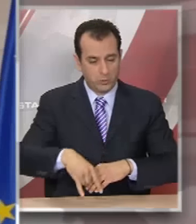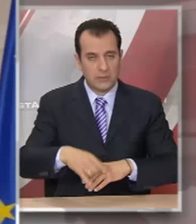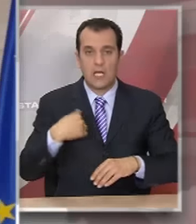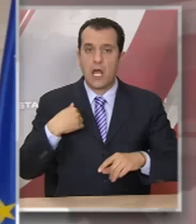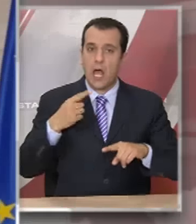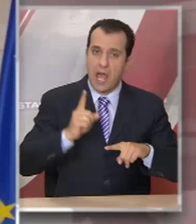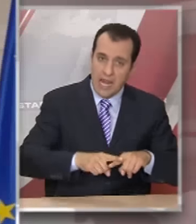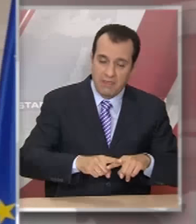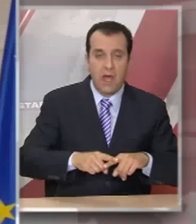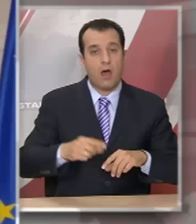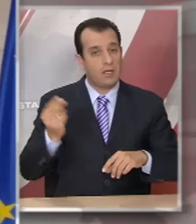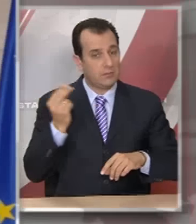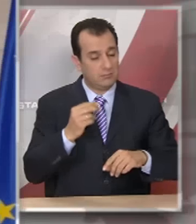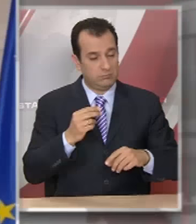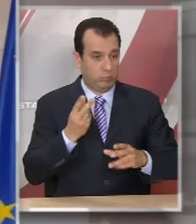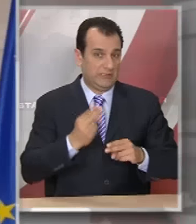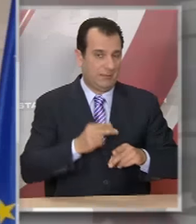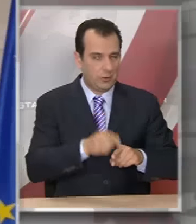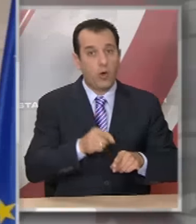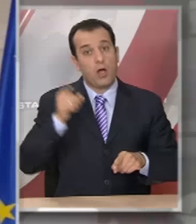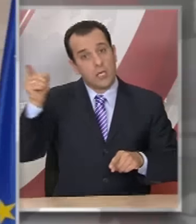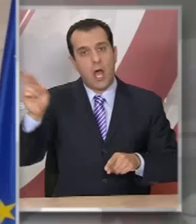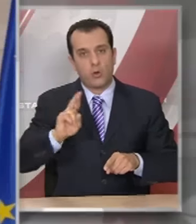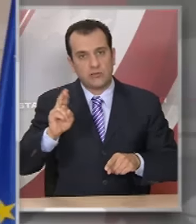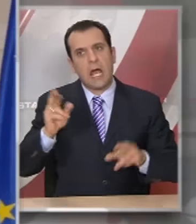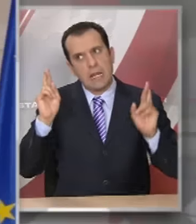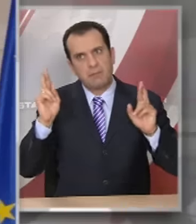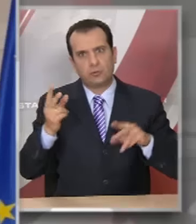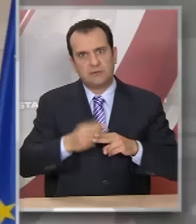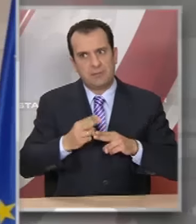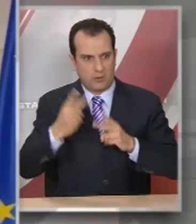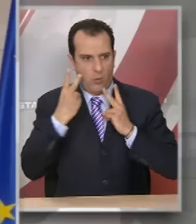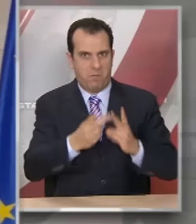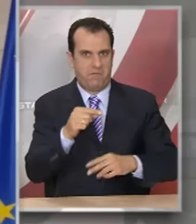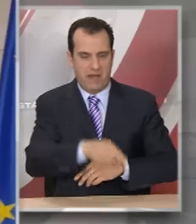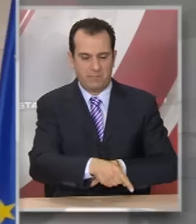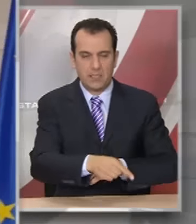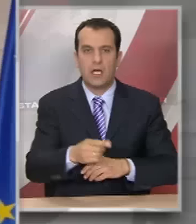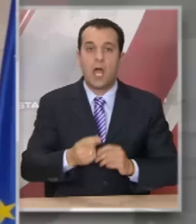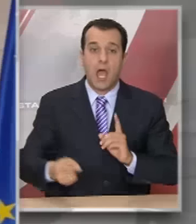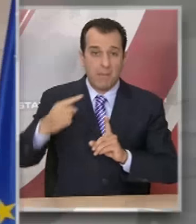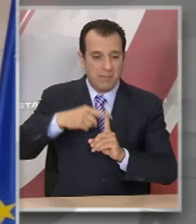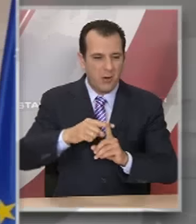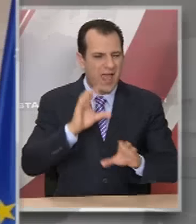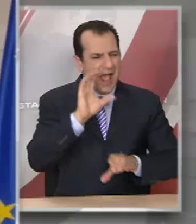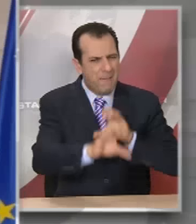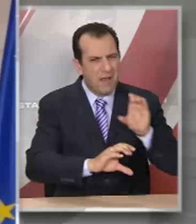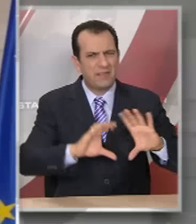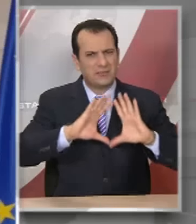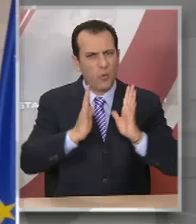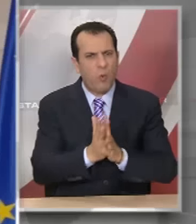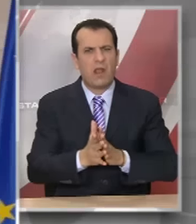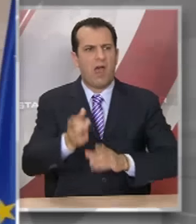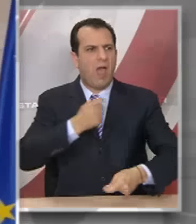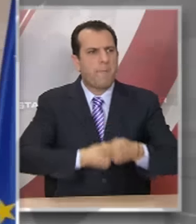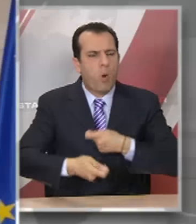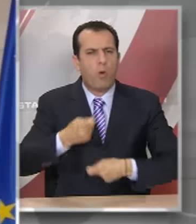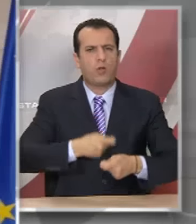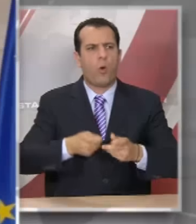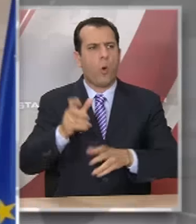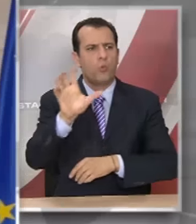και για τη Ρωσία θέλω να πιστεύω, αλλά βεβαίως πέρα από τις επενδύσεις, τις εμπορικές συναλλαγές,